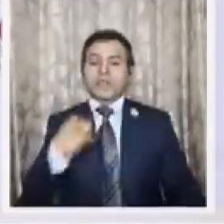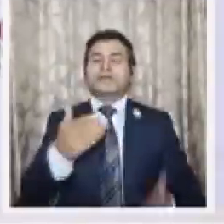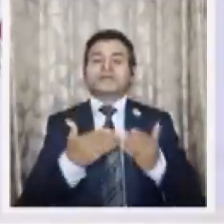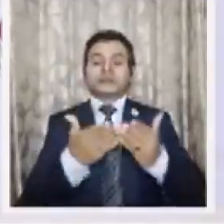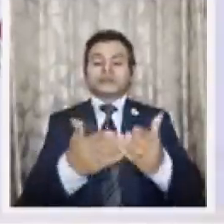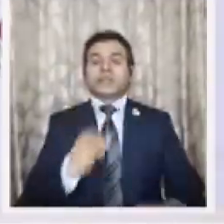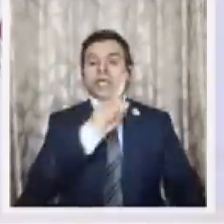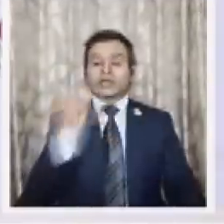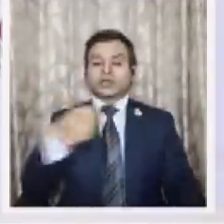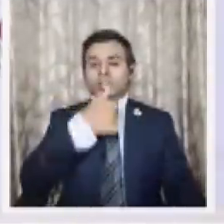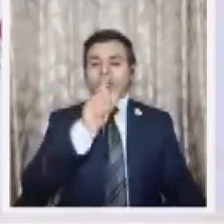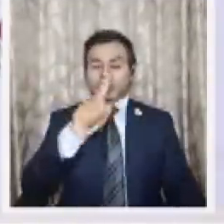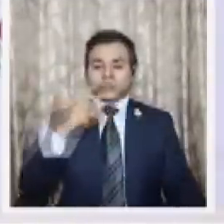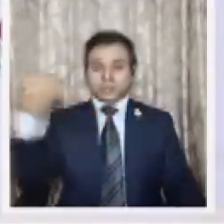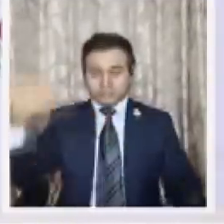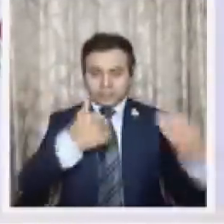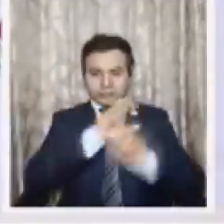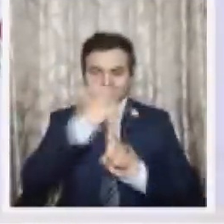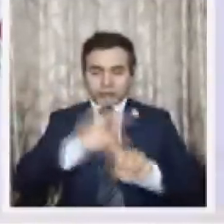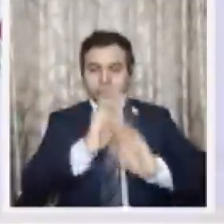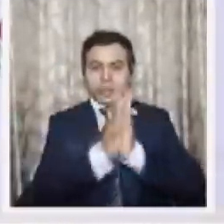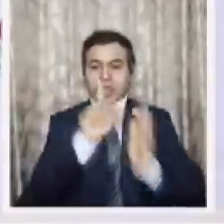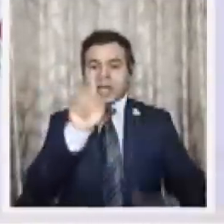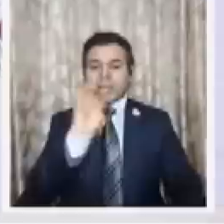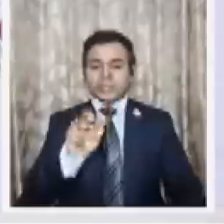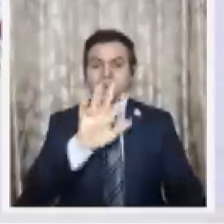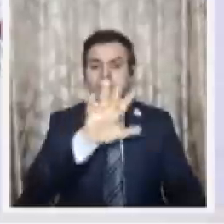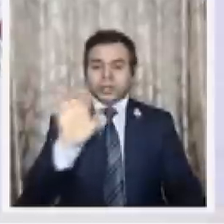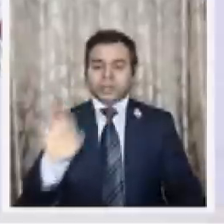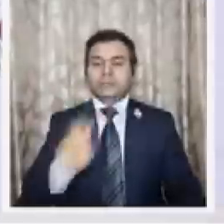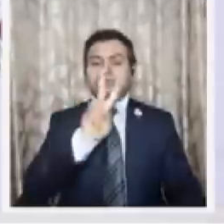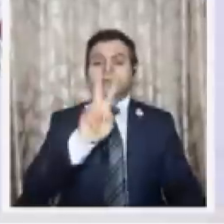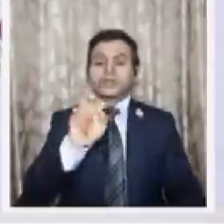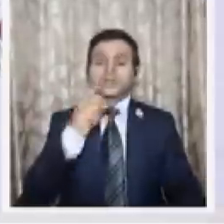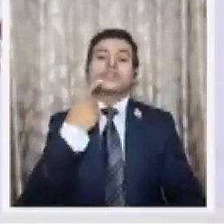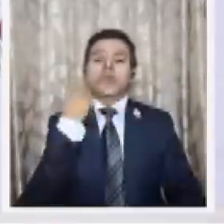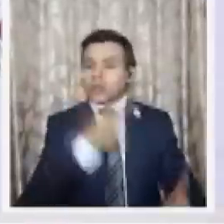1,520 জন স্ক্রিনিং হয়েছে গত 24 ঘন্টায় এবং এ পর্যন্ত স্ক্রিনিং হয়েছে